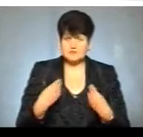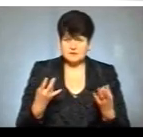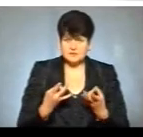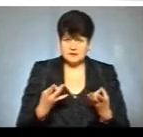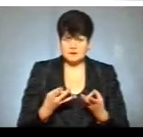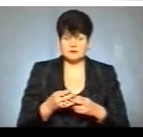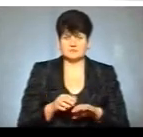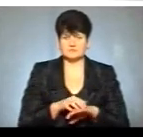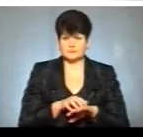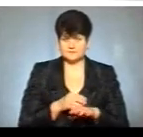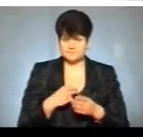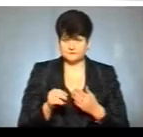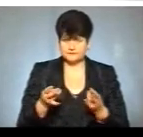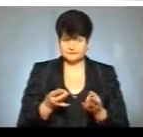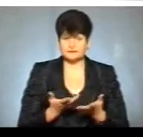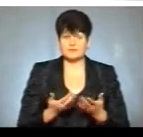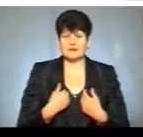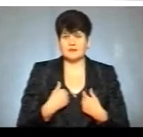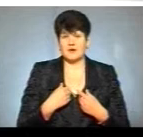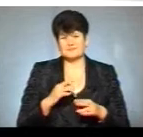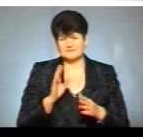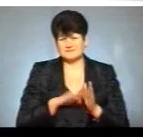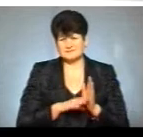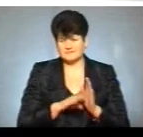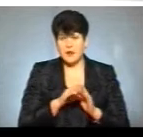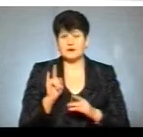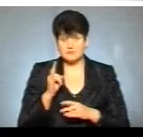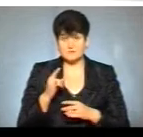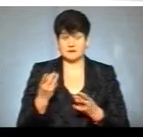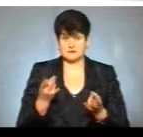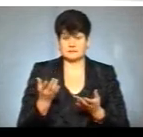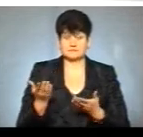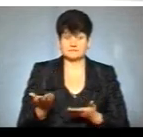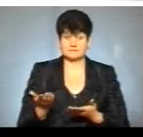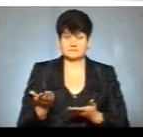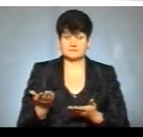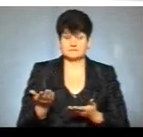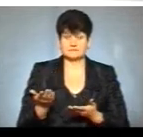робиться. Ну, нам як нам, а дитині там.